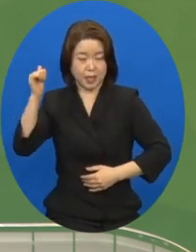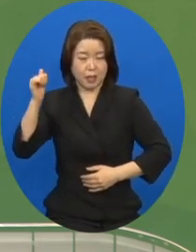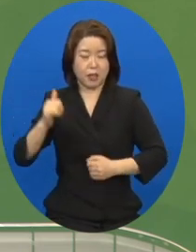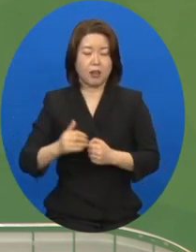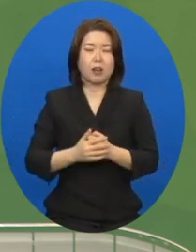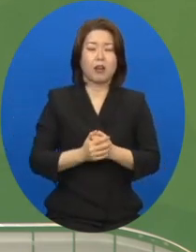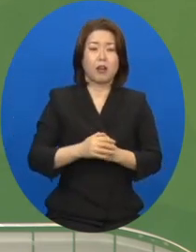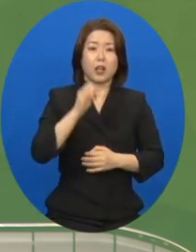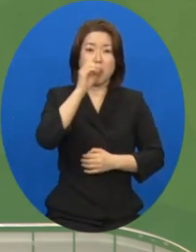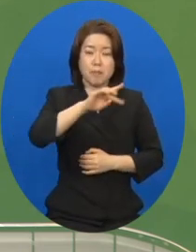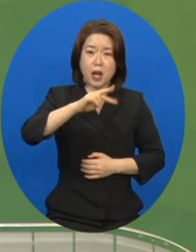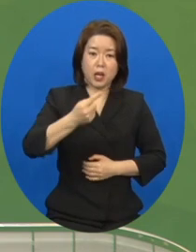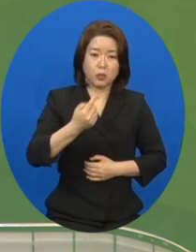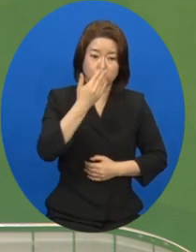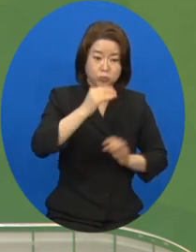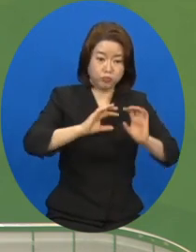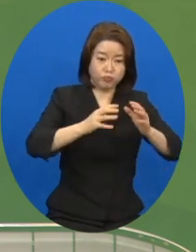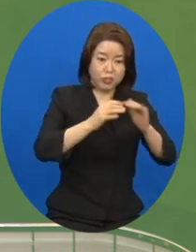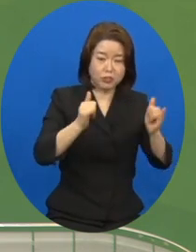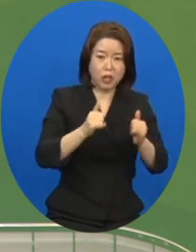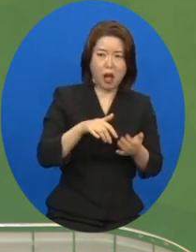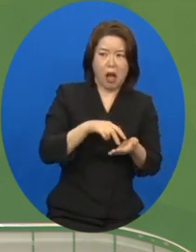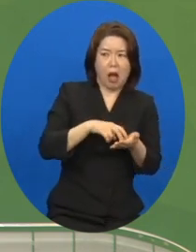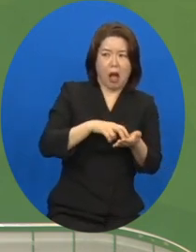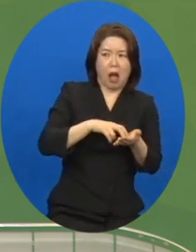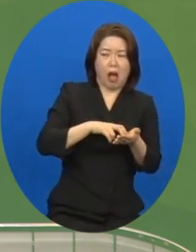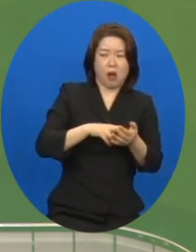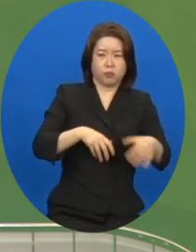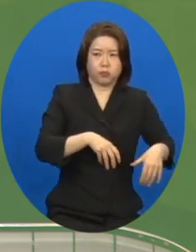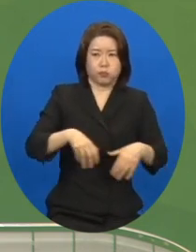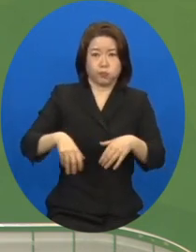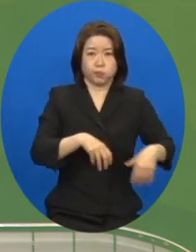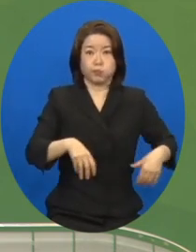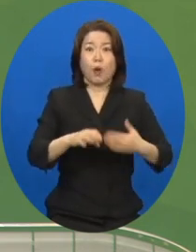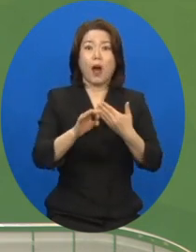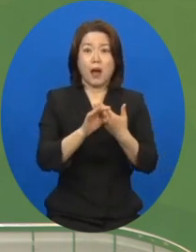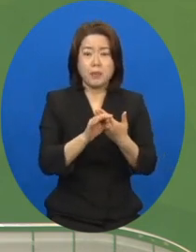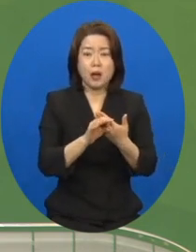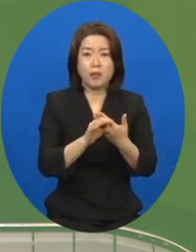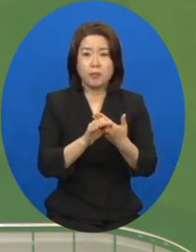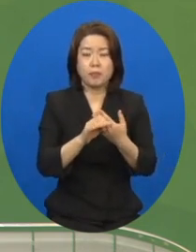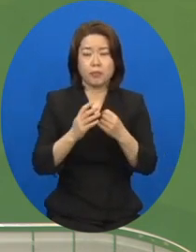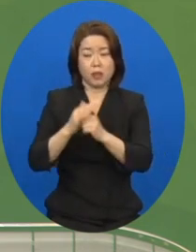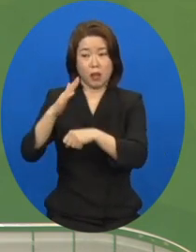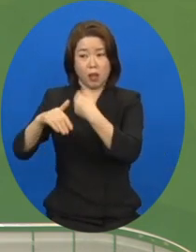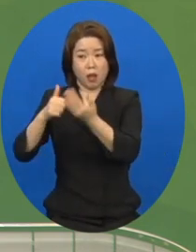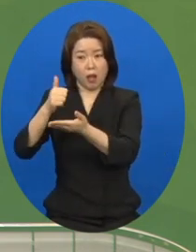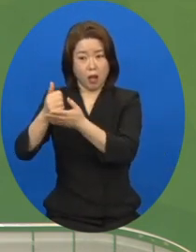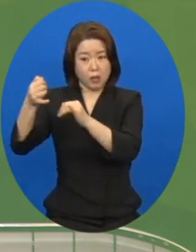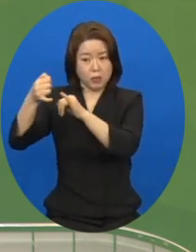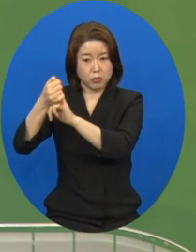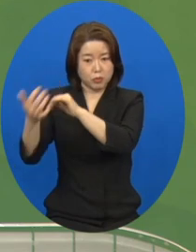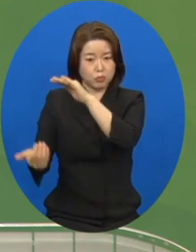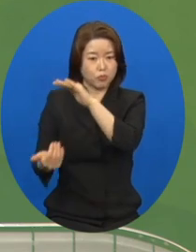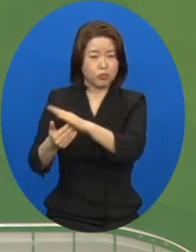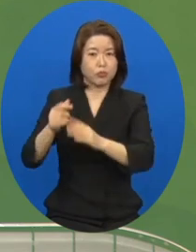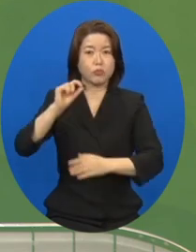두려워서 가나안 땅 들어가는 일을 주저하면 그러면 하나님의 약속을 이룰 수 없는